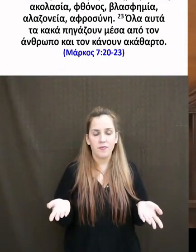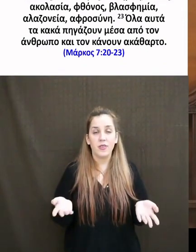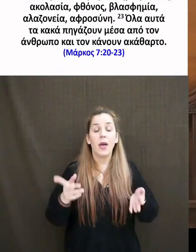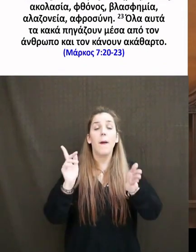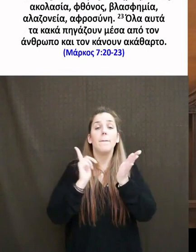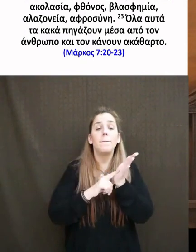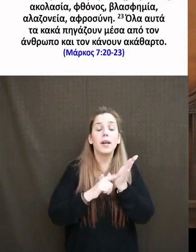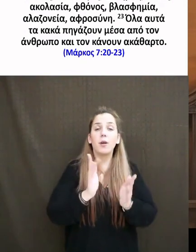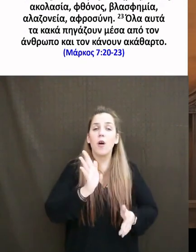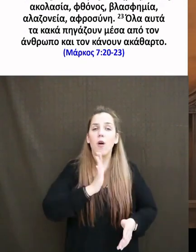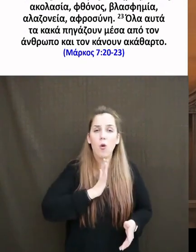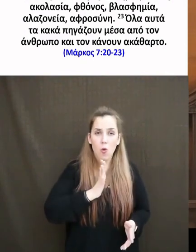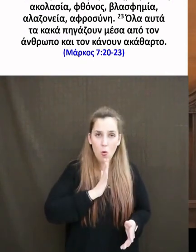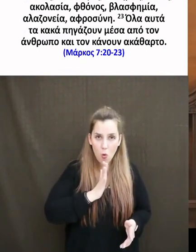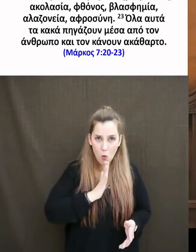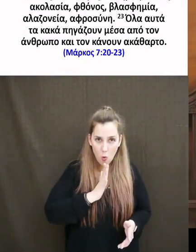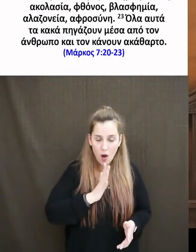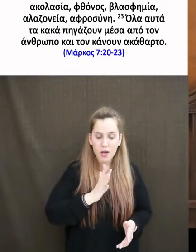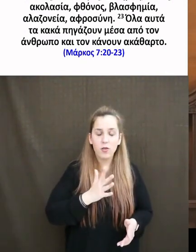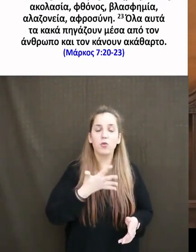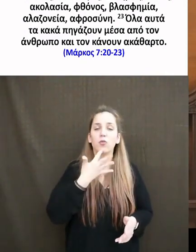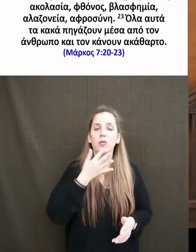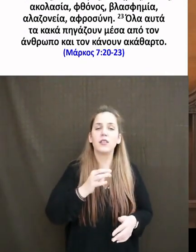Χρειάζεται ο άνθρωπος να ξαναγεννηθεί